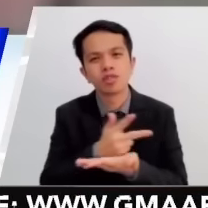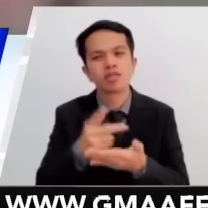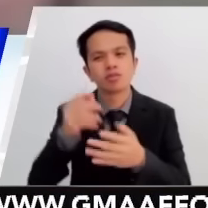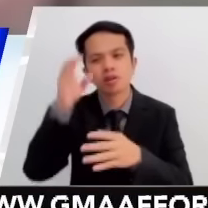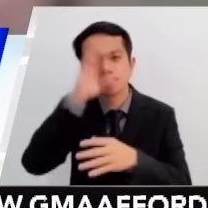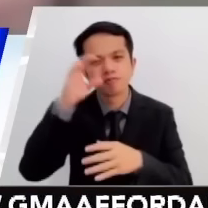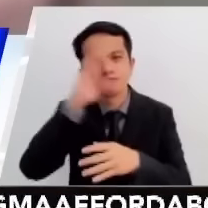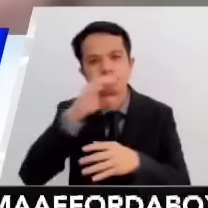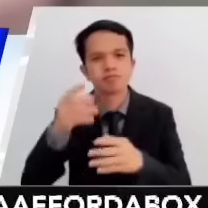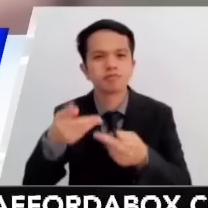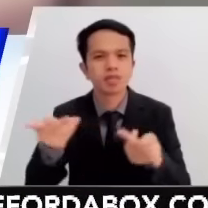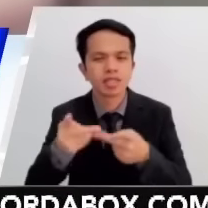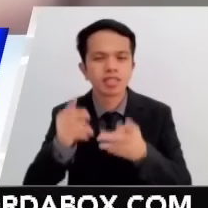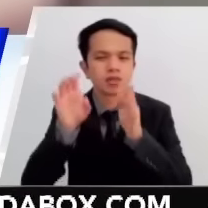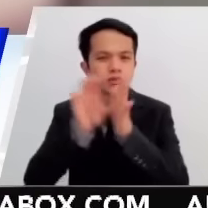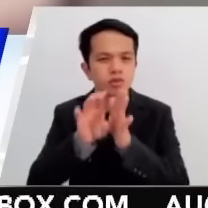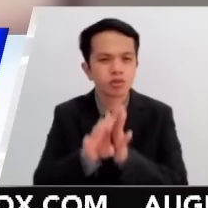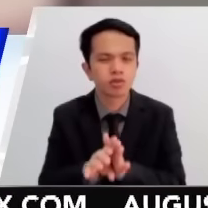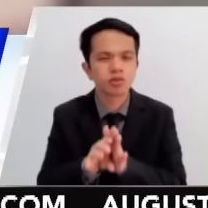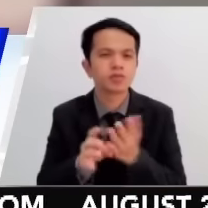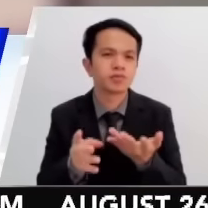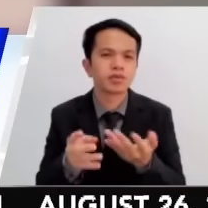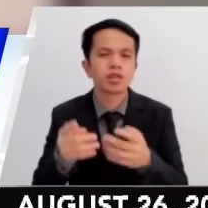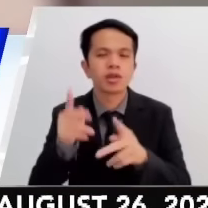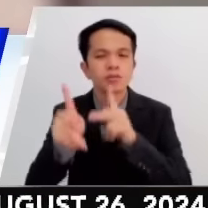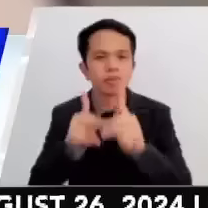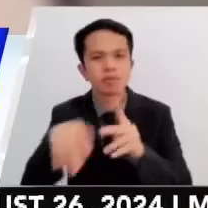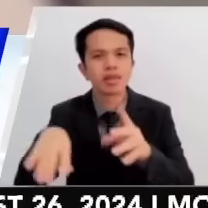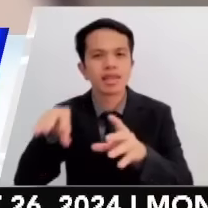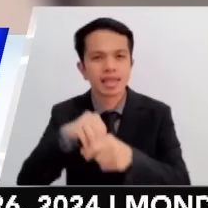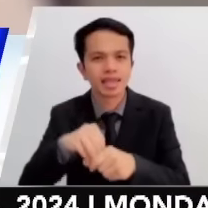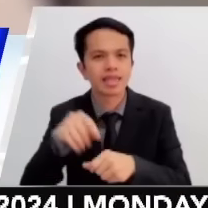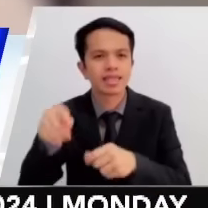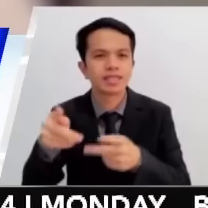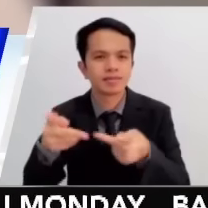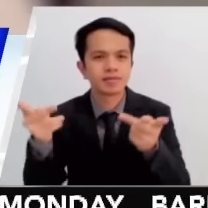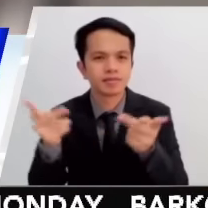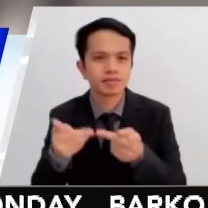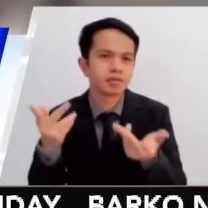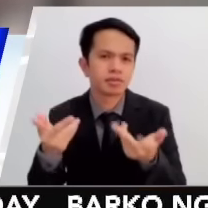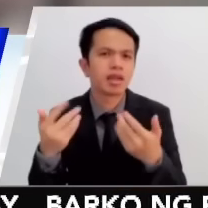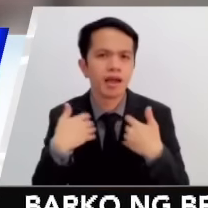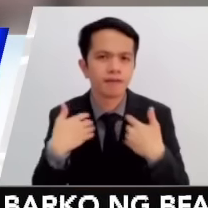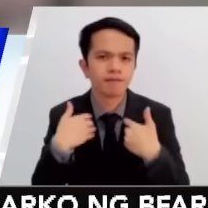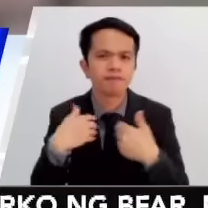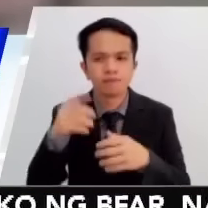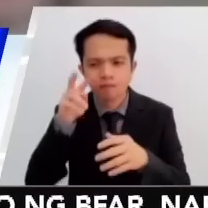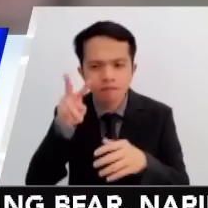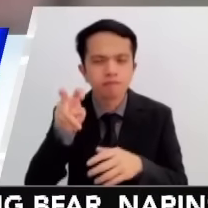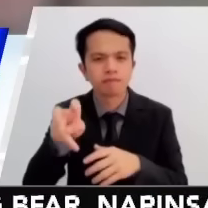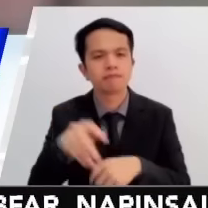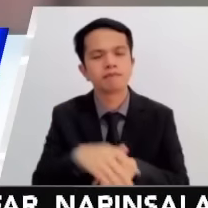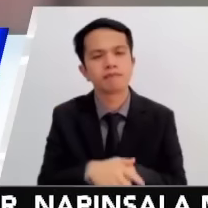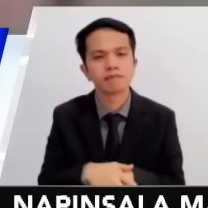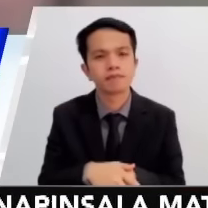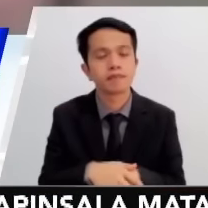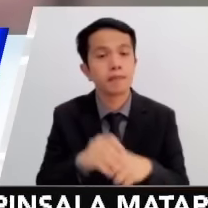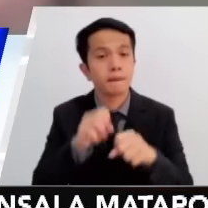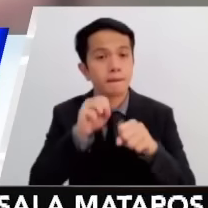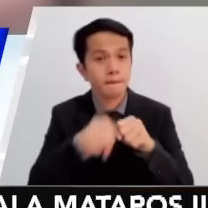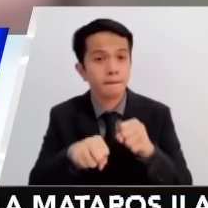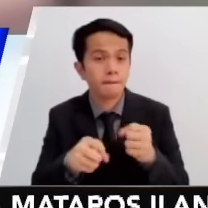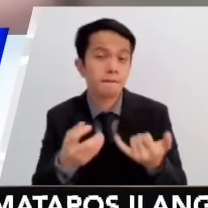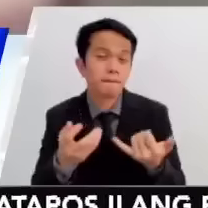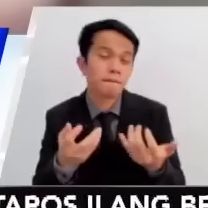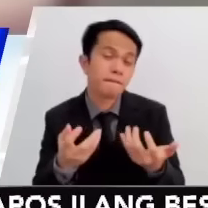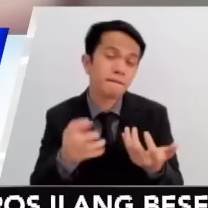pinapabuti na mga taong nandoon sa mga lugar kung saan may mga sighting sa kanya So ah Syempre lang